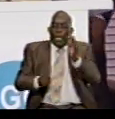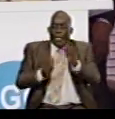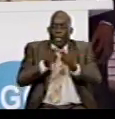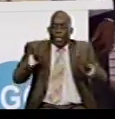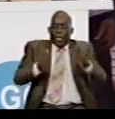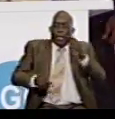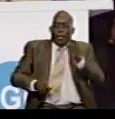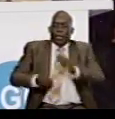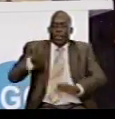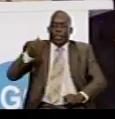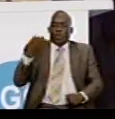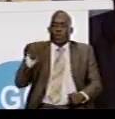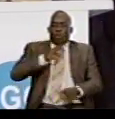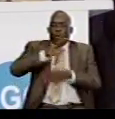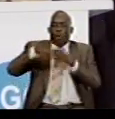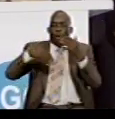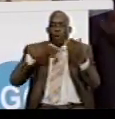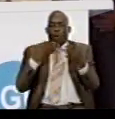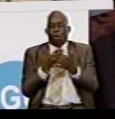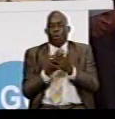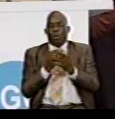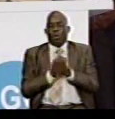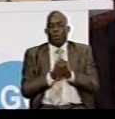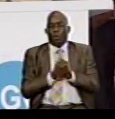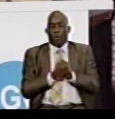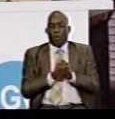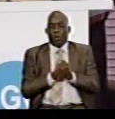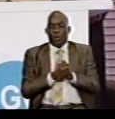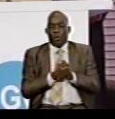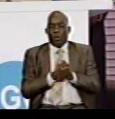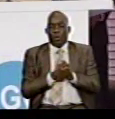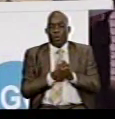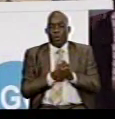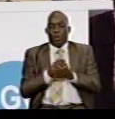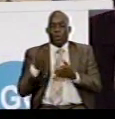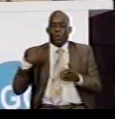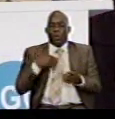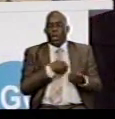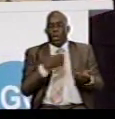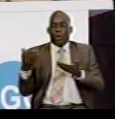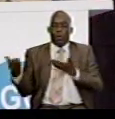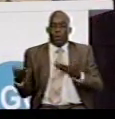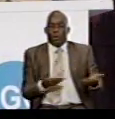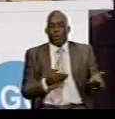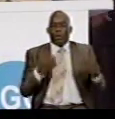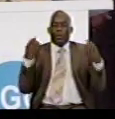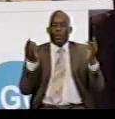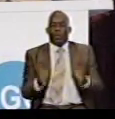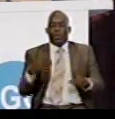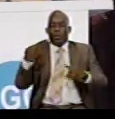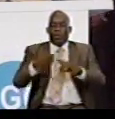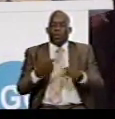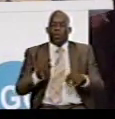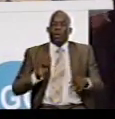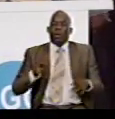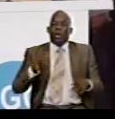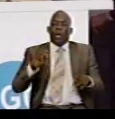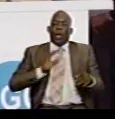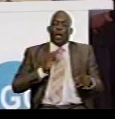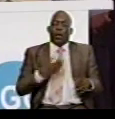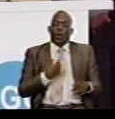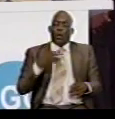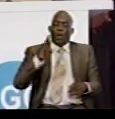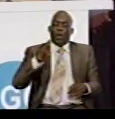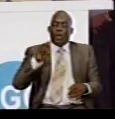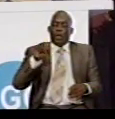miracle du salut est le plus grand de tous. We have brought sinners from our regions. Nous avons invité les pécheurs depuis nos régions. We have called and gathered sinners all over the